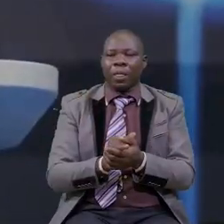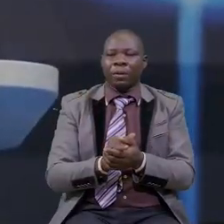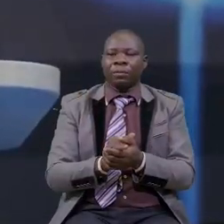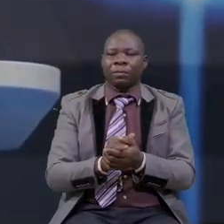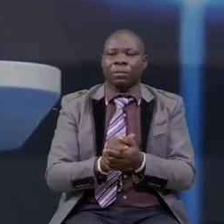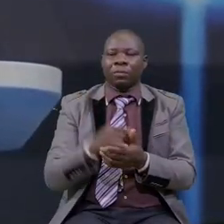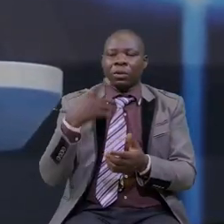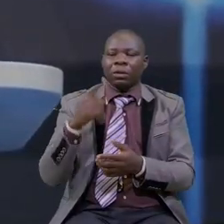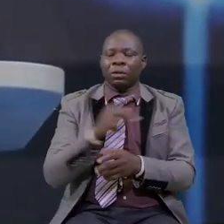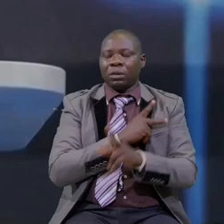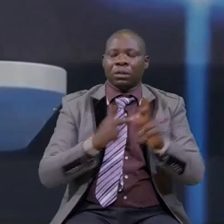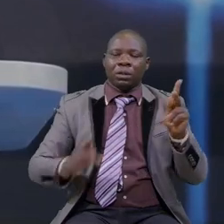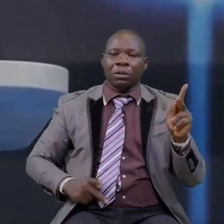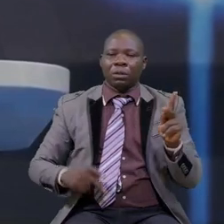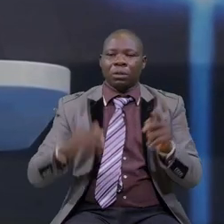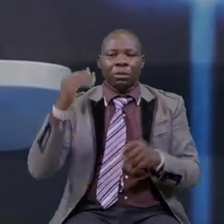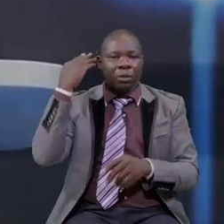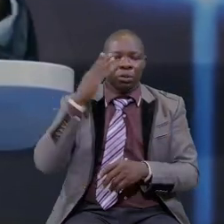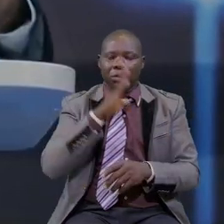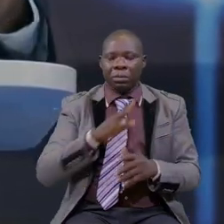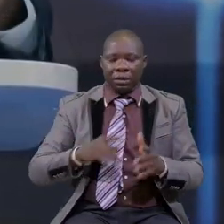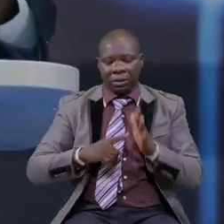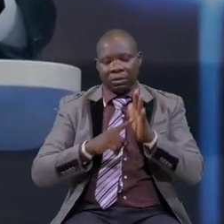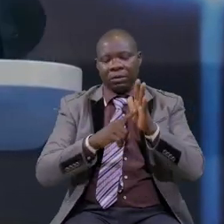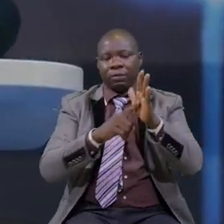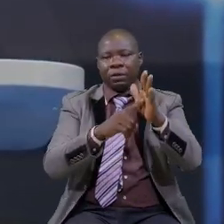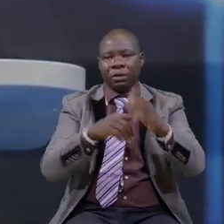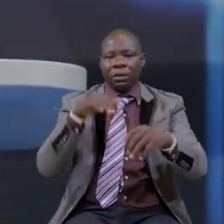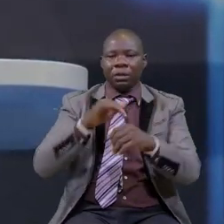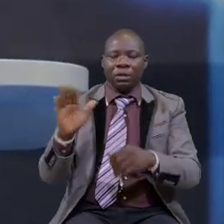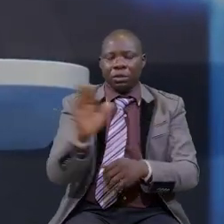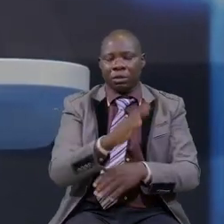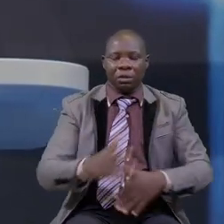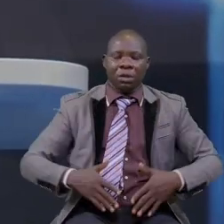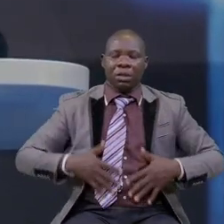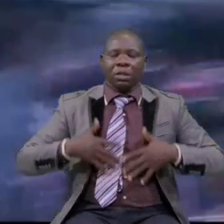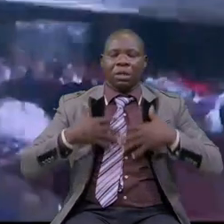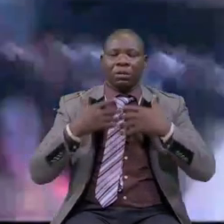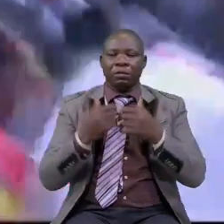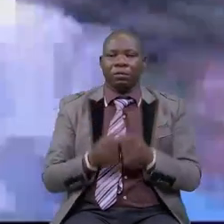que le royaume se reflète dans ta vie.